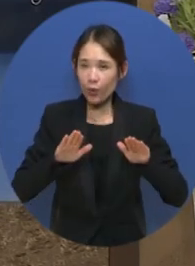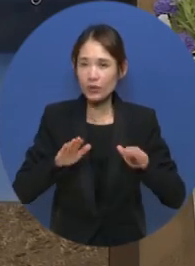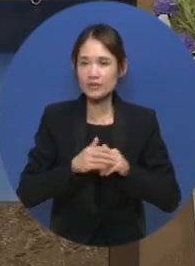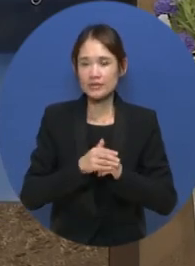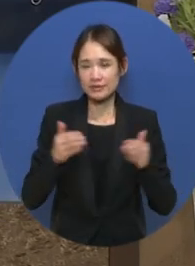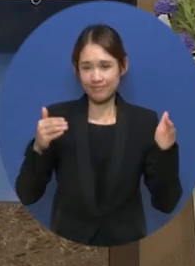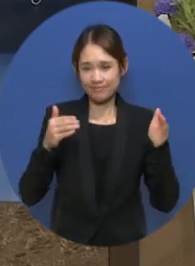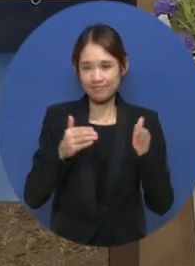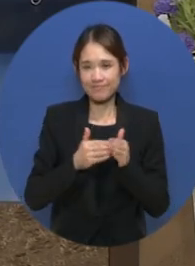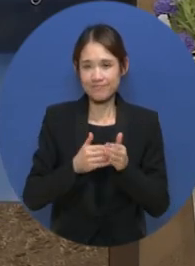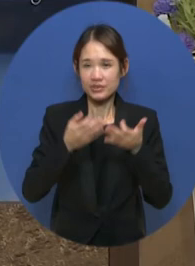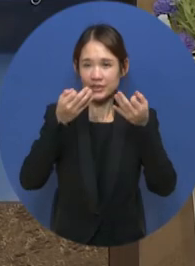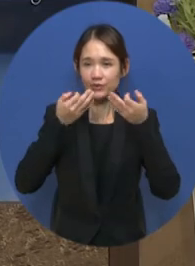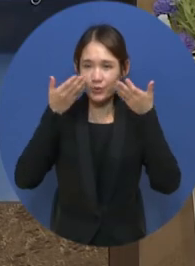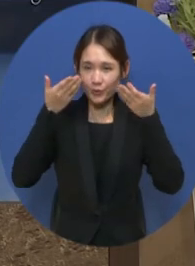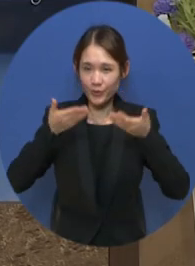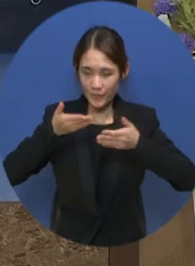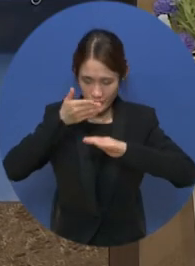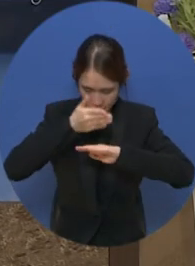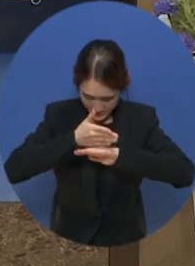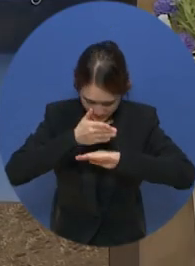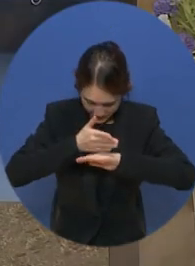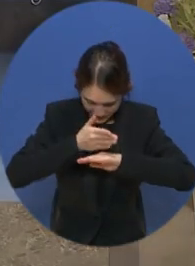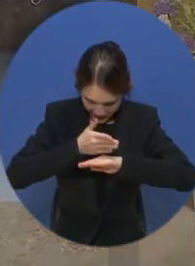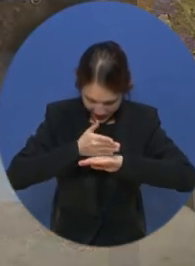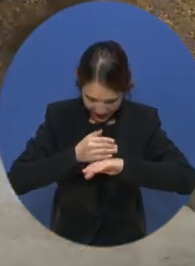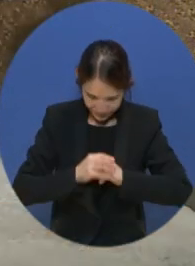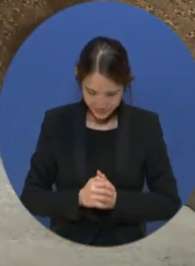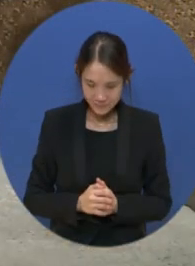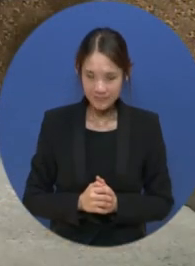여기까지입니다 지정일 신 여러분 고맙습니다